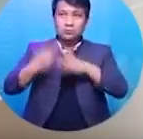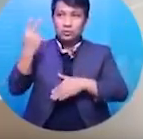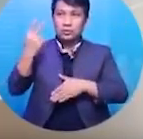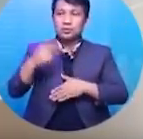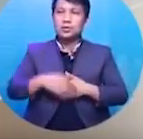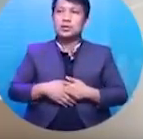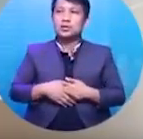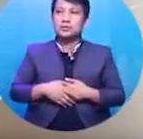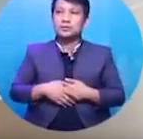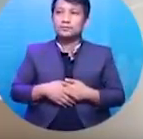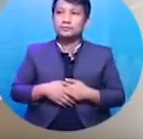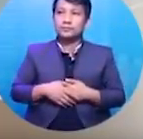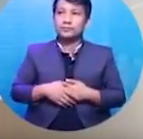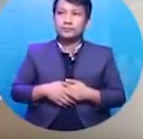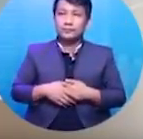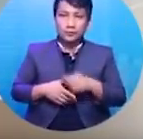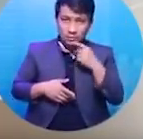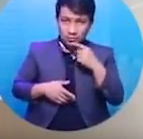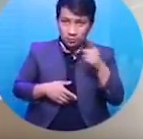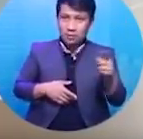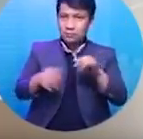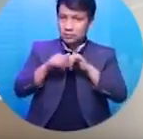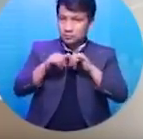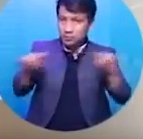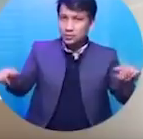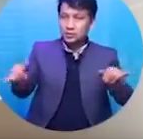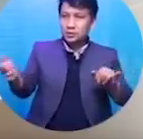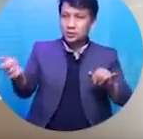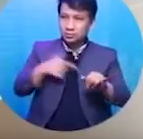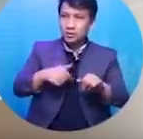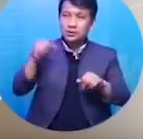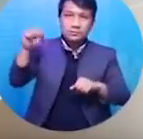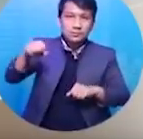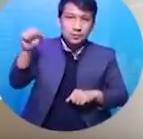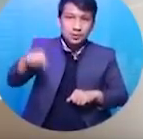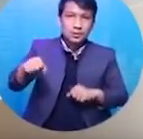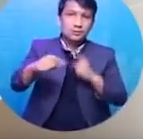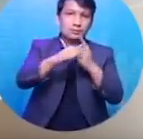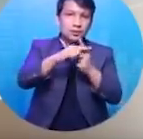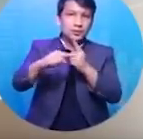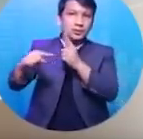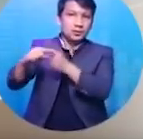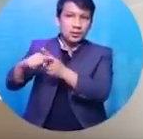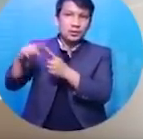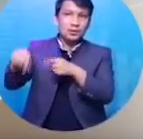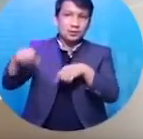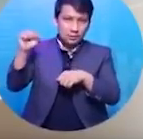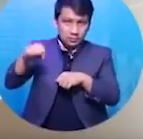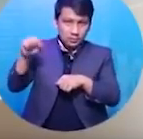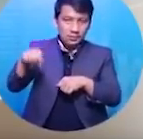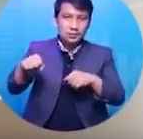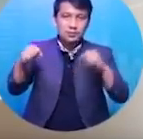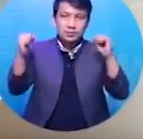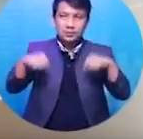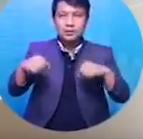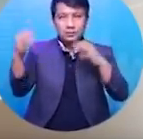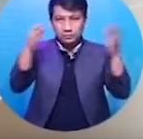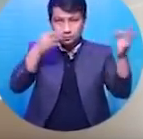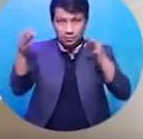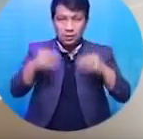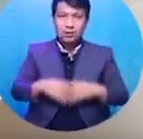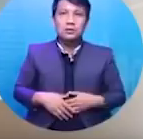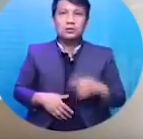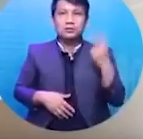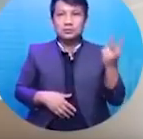po, kausapin namin, at kapag parehong nagsabing, yes, nagpositive yan, at yes, nagdodroga yan, then, dalawa